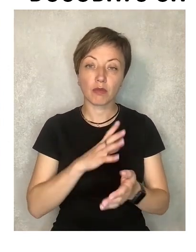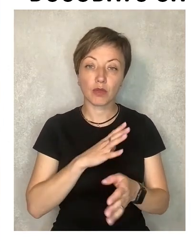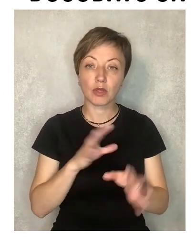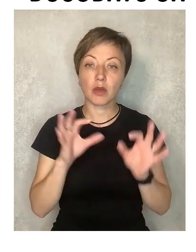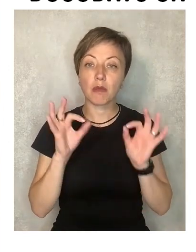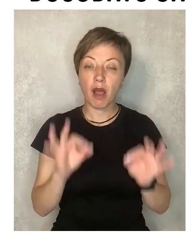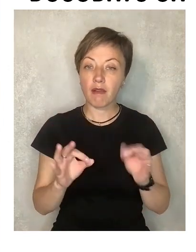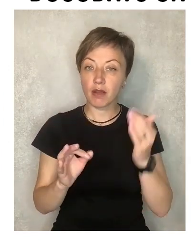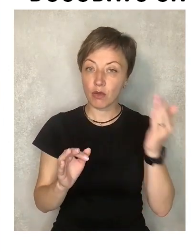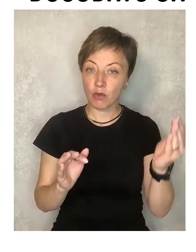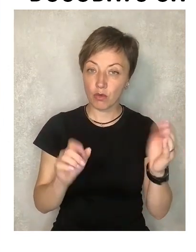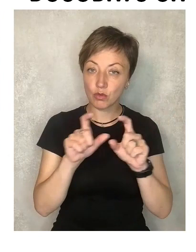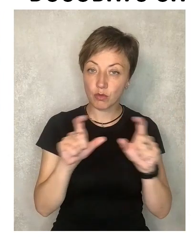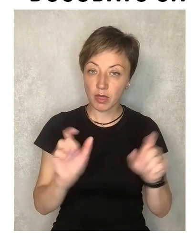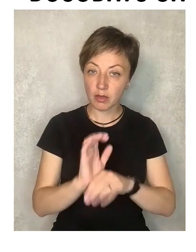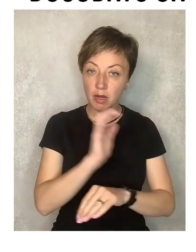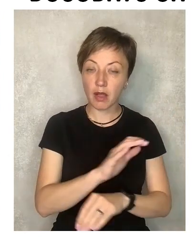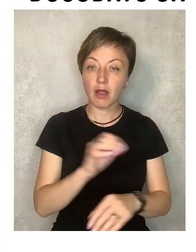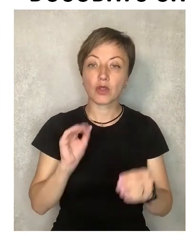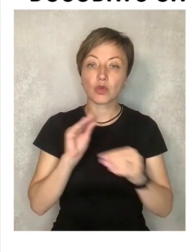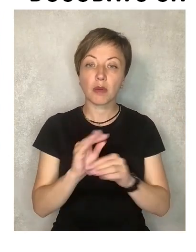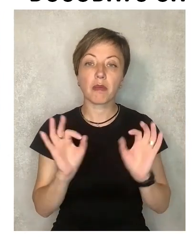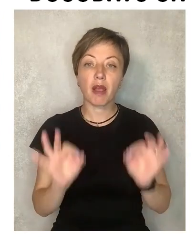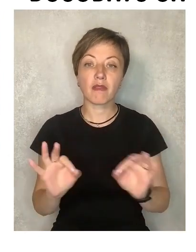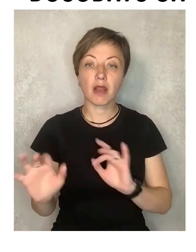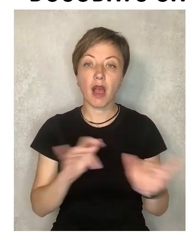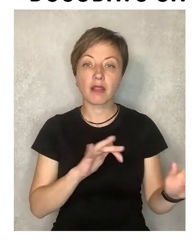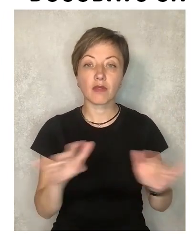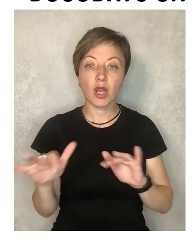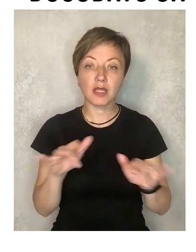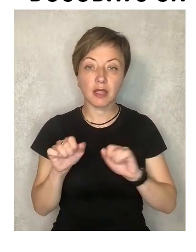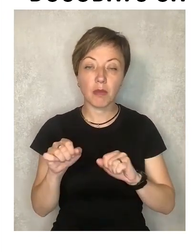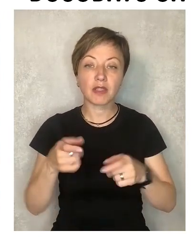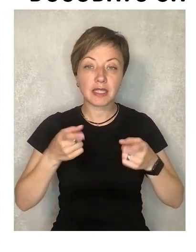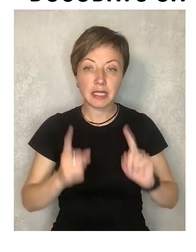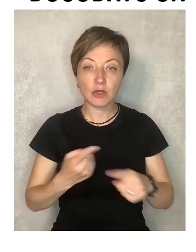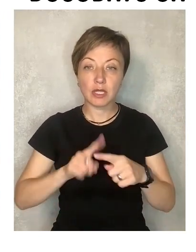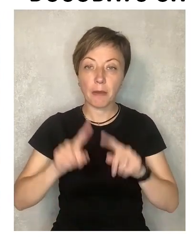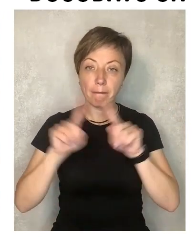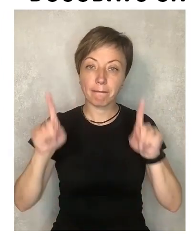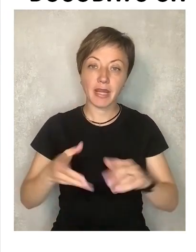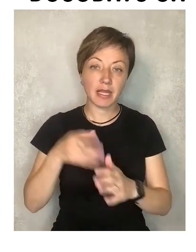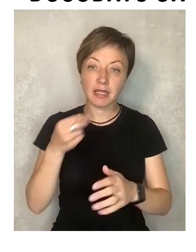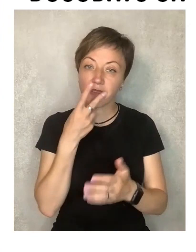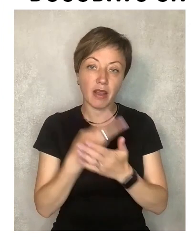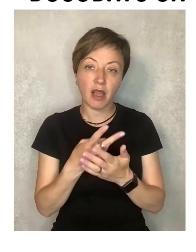суб'єкта, і для неї має бути додана правильна адвокаційна кампанія, щоб дійсно ця петиція не виглядала потім як щось